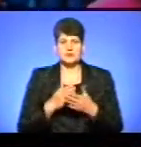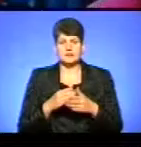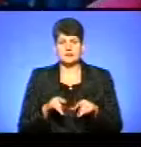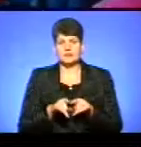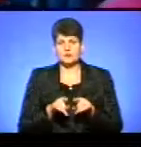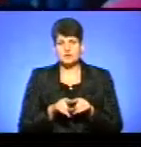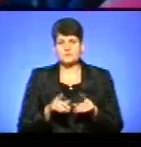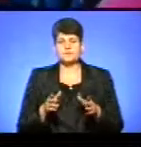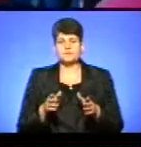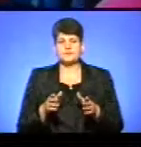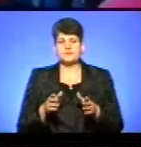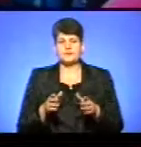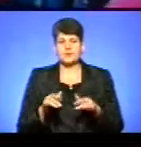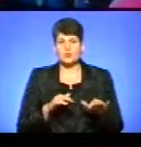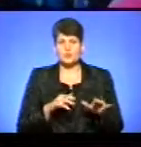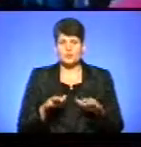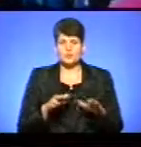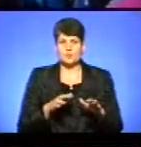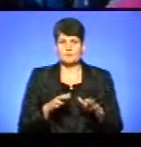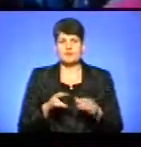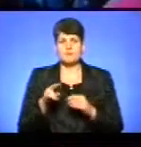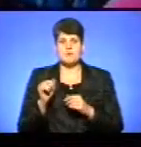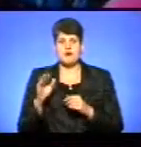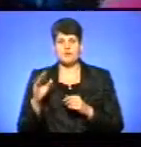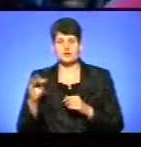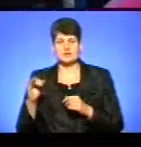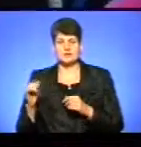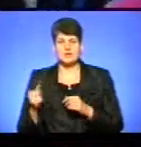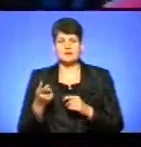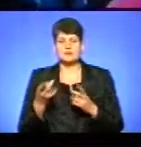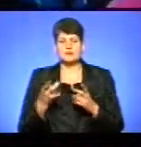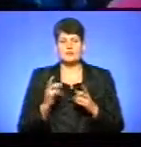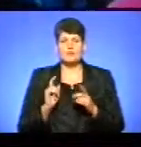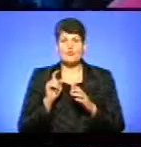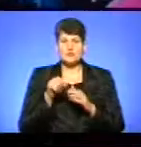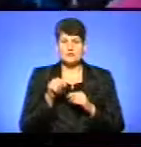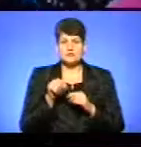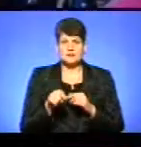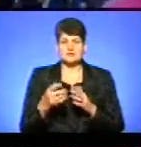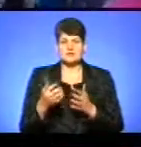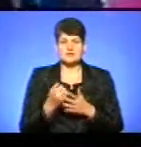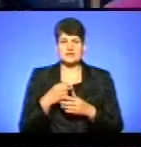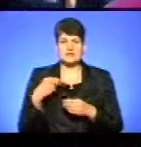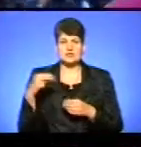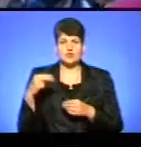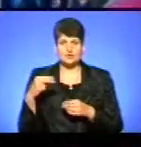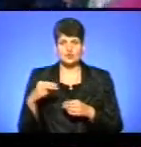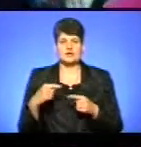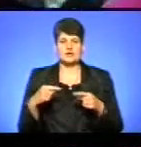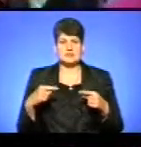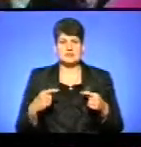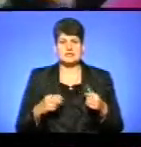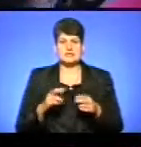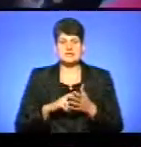з дубу, така собі павутинка, яку вони повинні пролізти таким чином, щоб не задіти дзвіночки, різноманітні